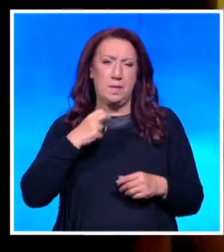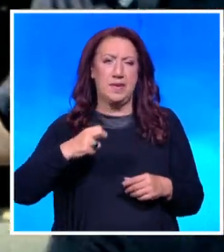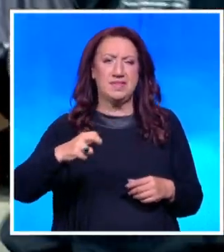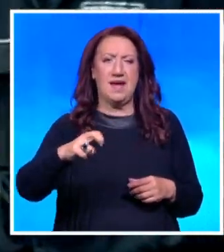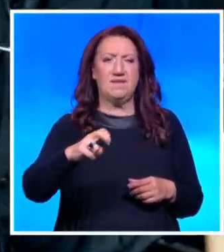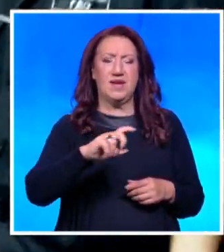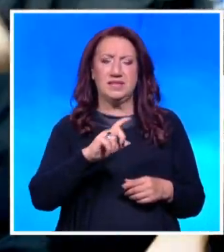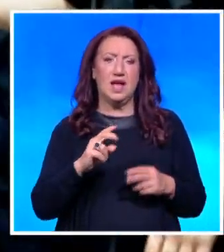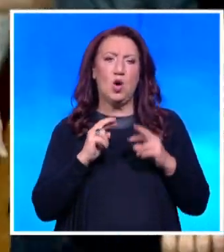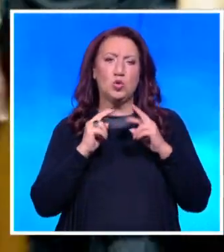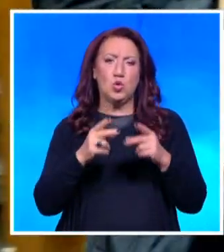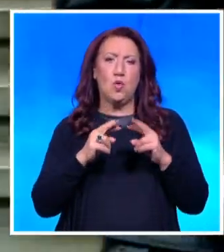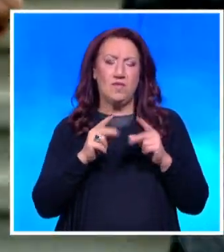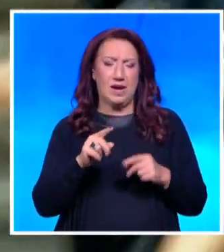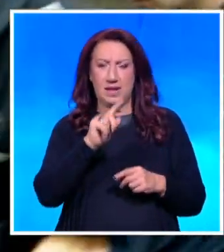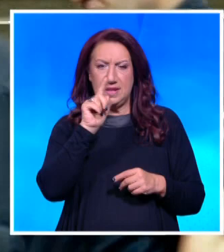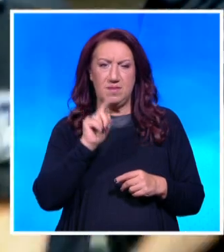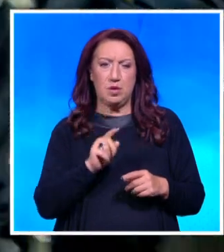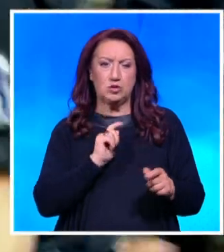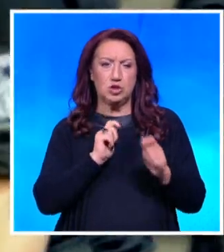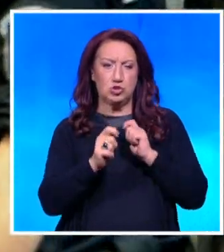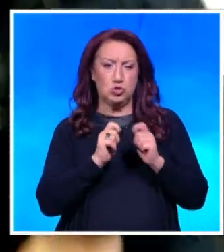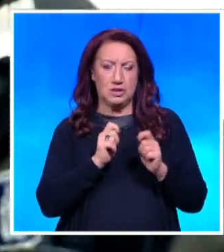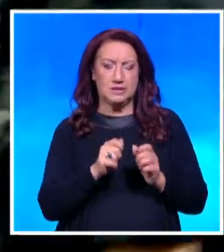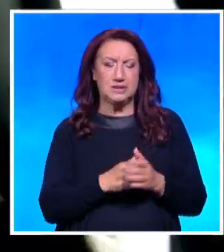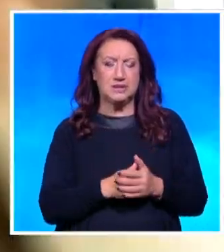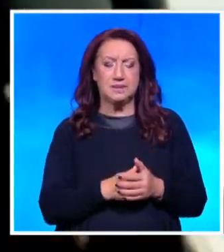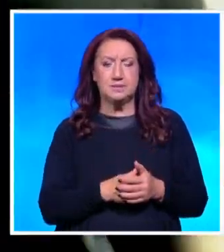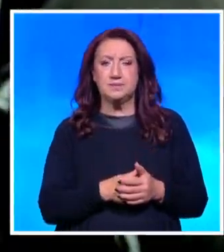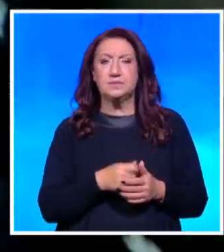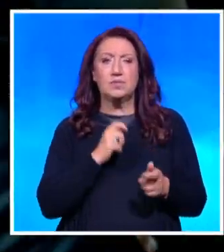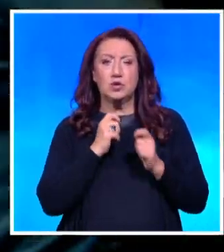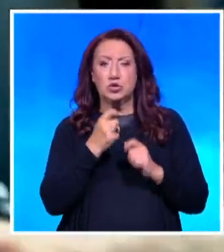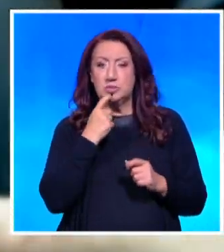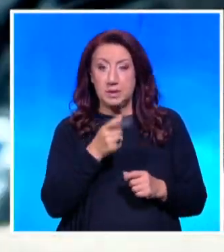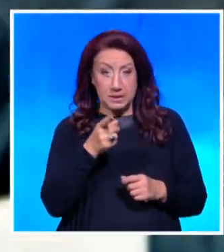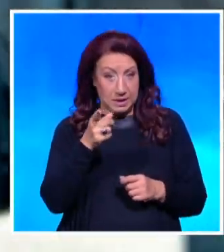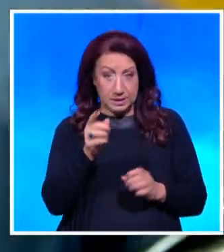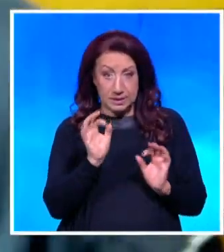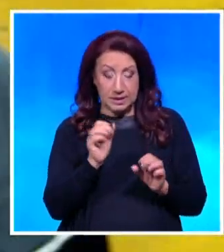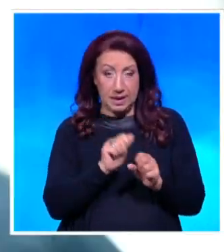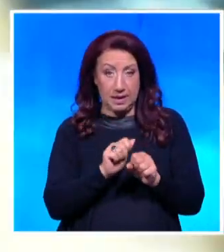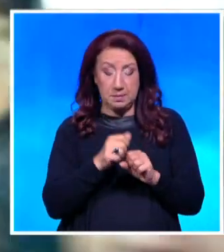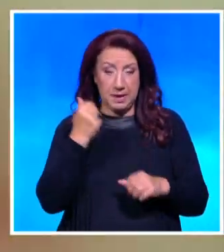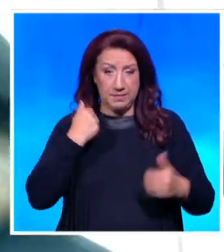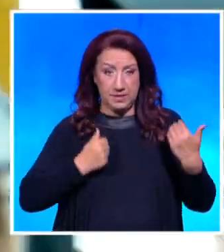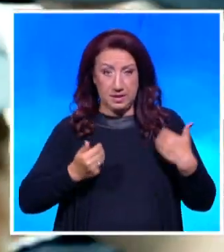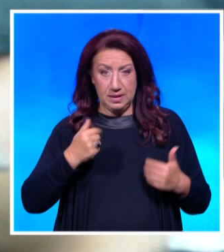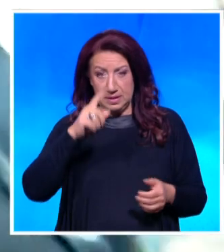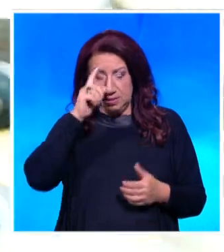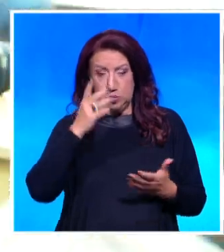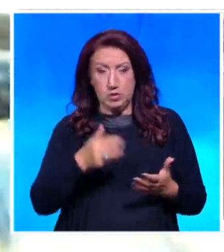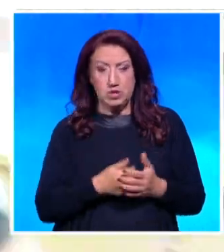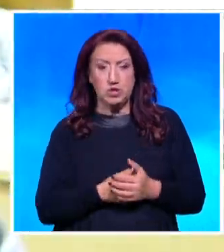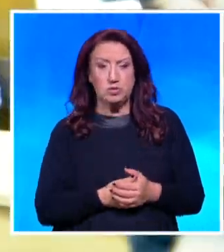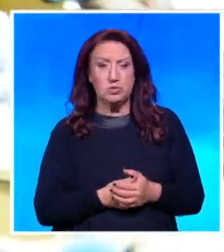въпросите. Георги, вие ли сте извършител на това деяние с Дебора? Дължите на обществото! Дължите отговор на